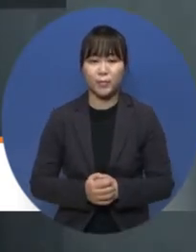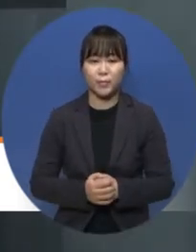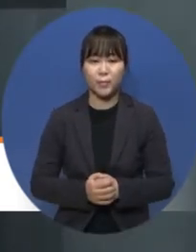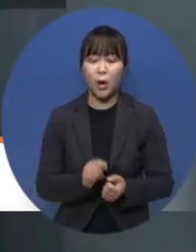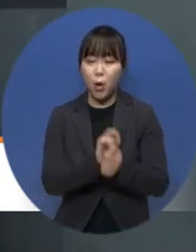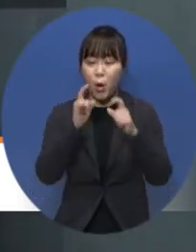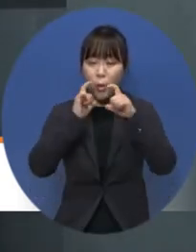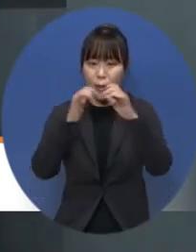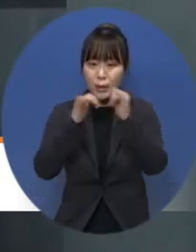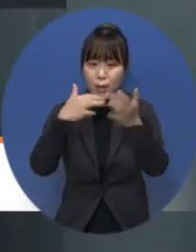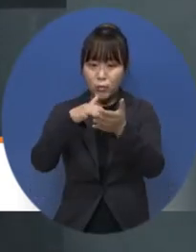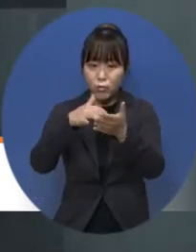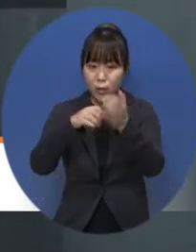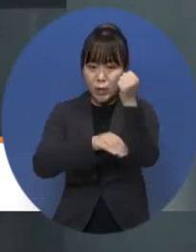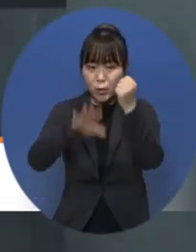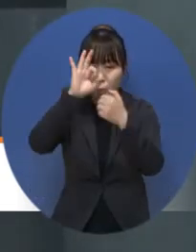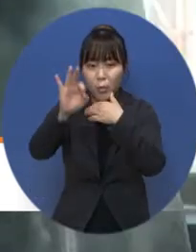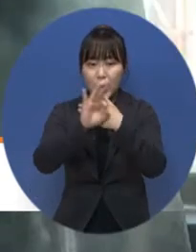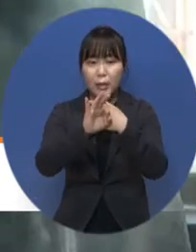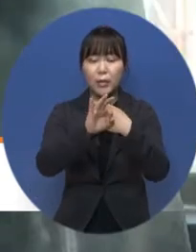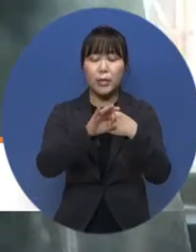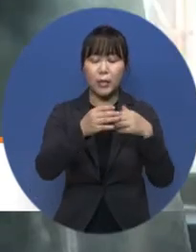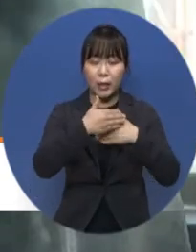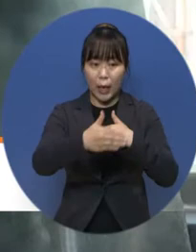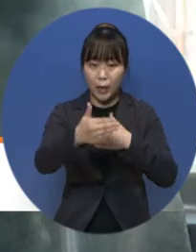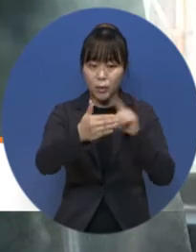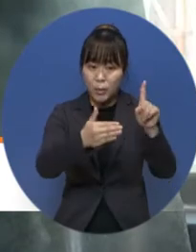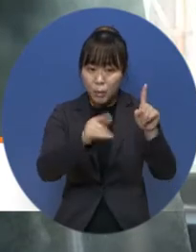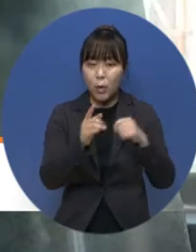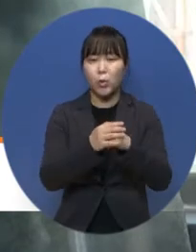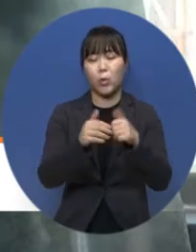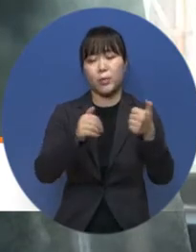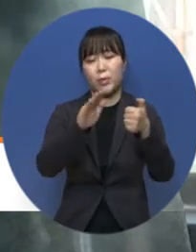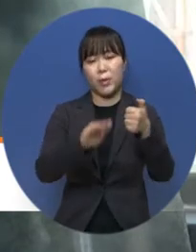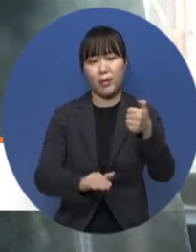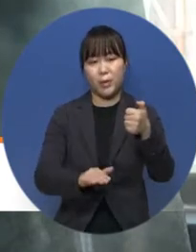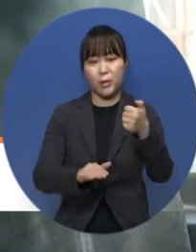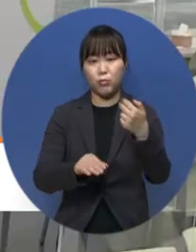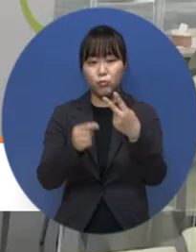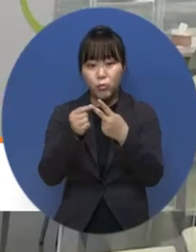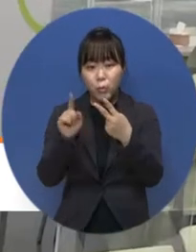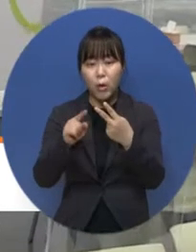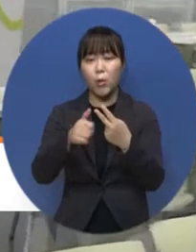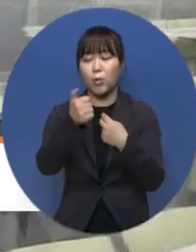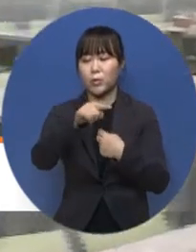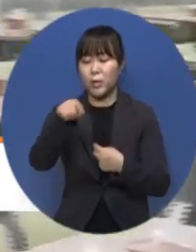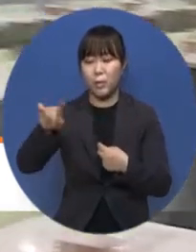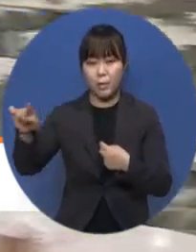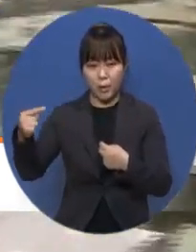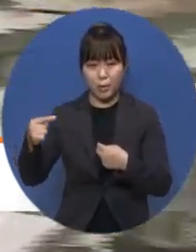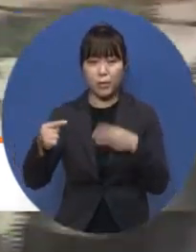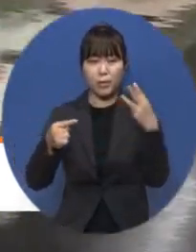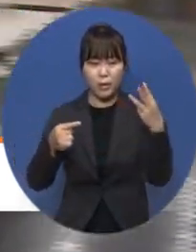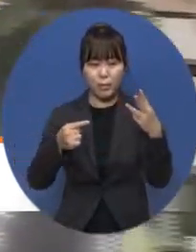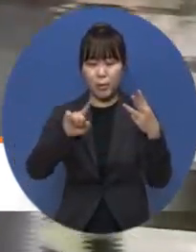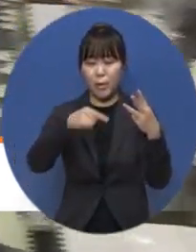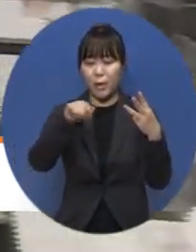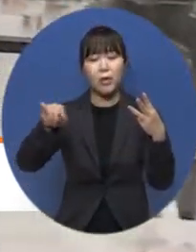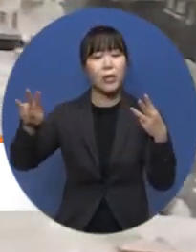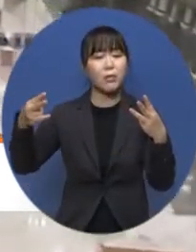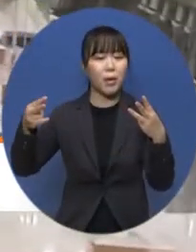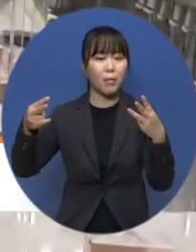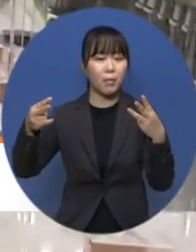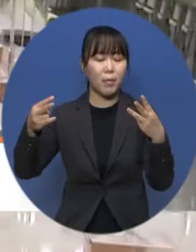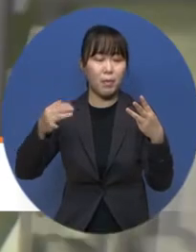확진자 수 기준을 보면 1단계는 50명 미만, 2단계는 50명에서 100명 미만, 3단계는